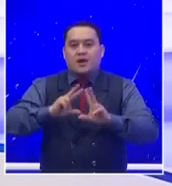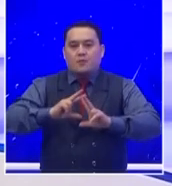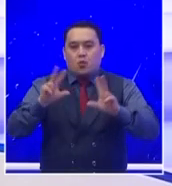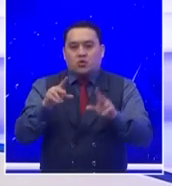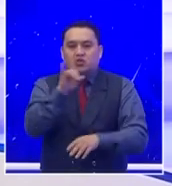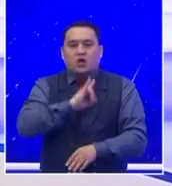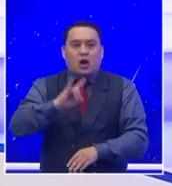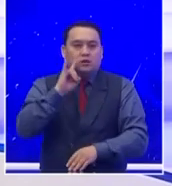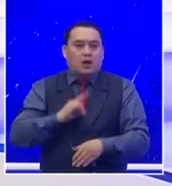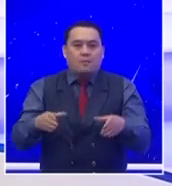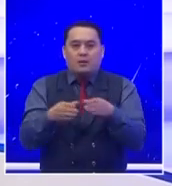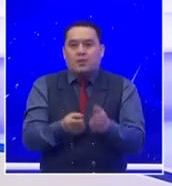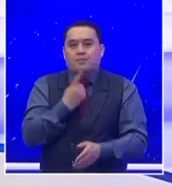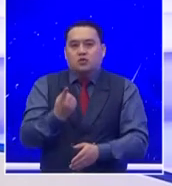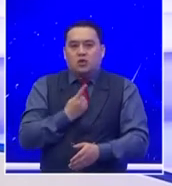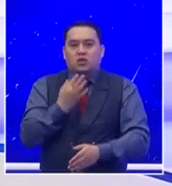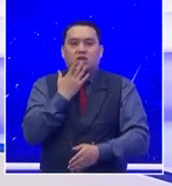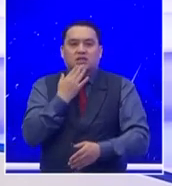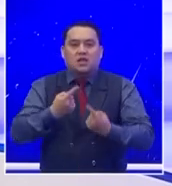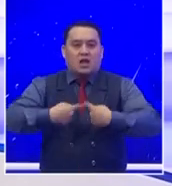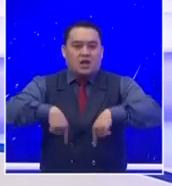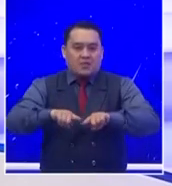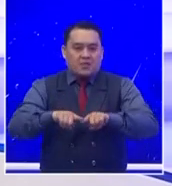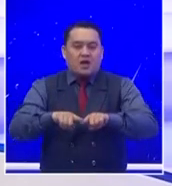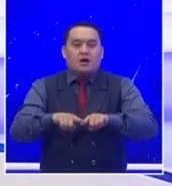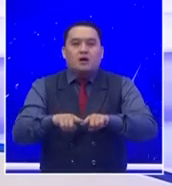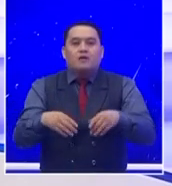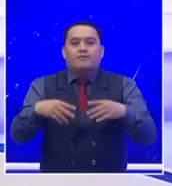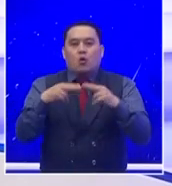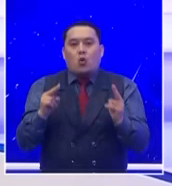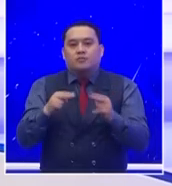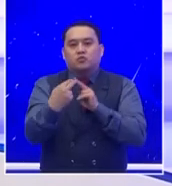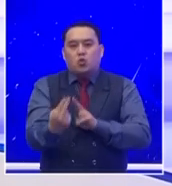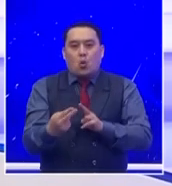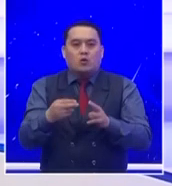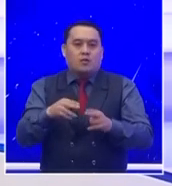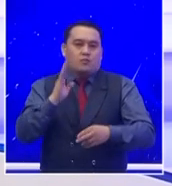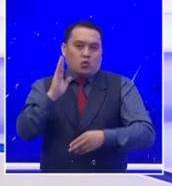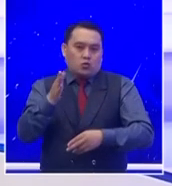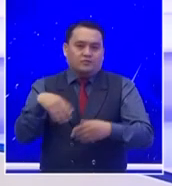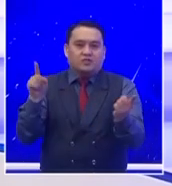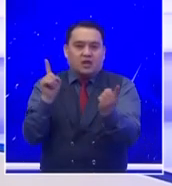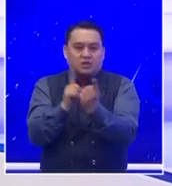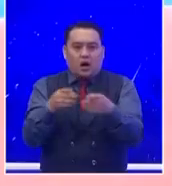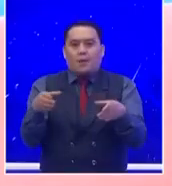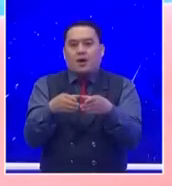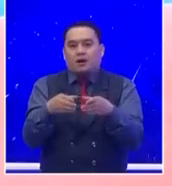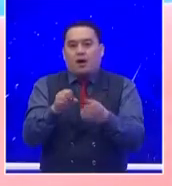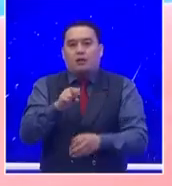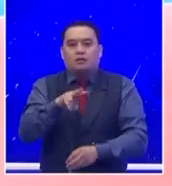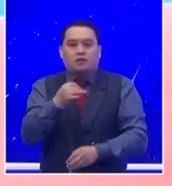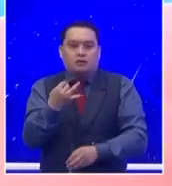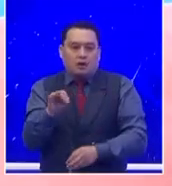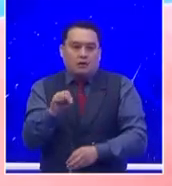среди женских команд мастеров национальной лиги стенах спорткомплекса жастар семиреченские клуб жетысу встретиться с командами